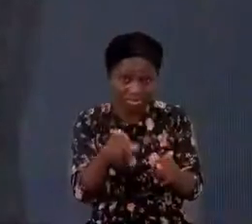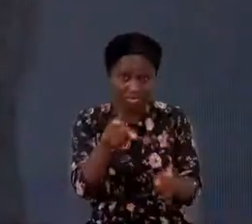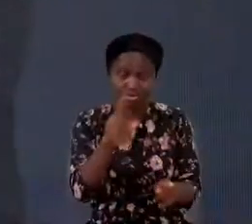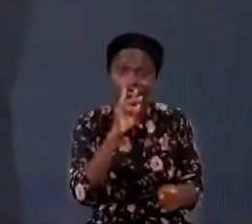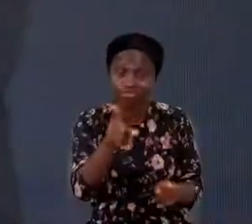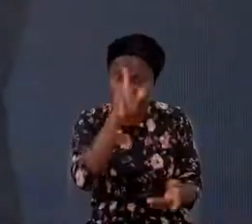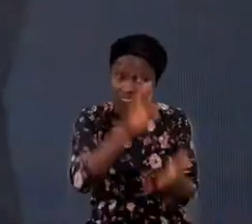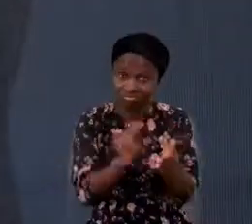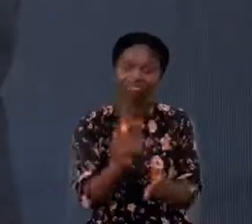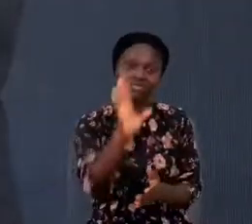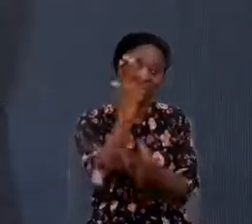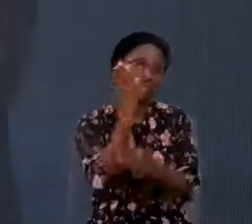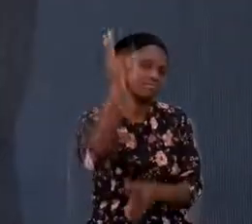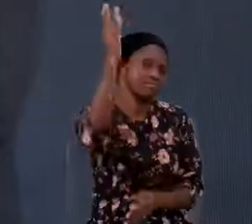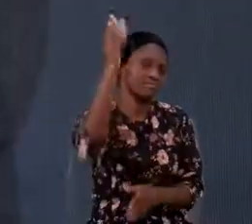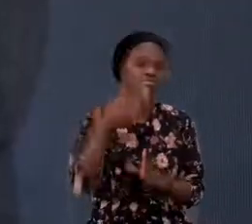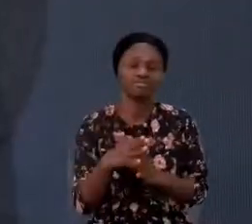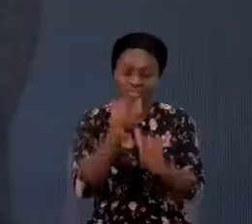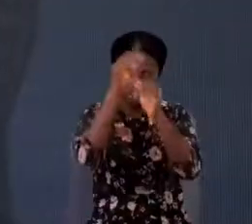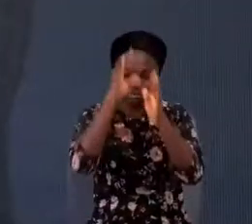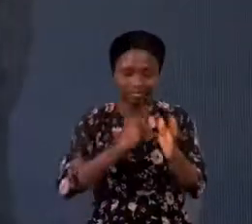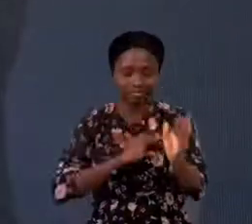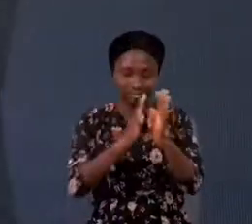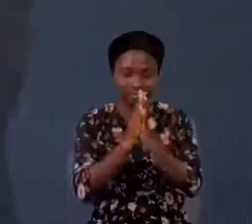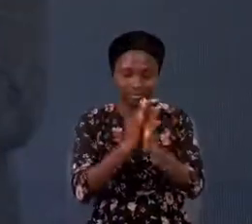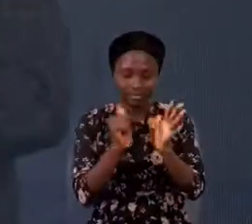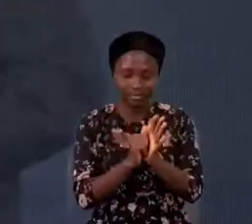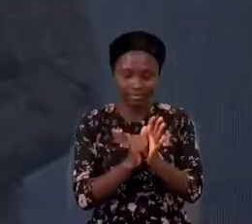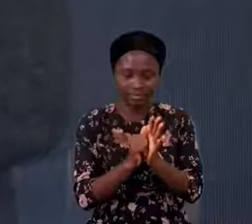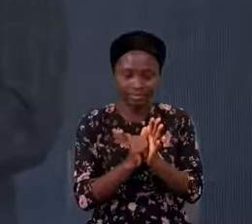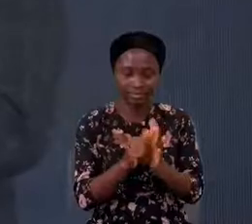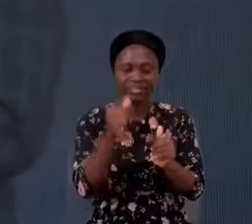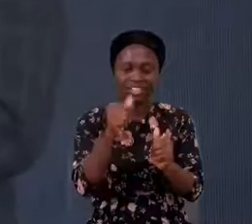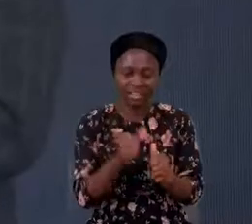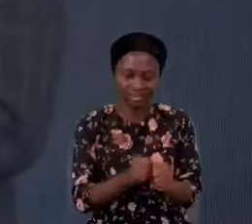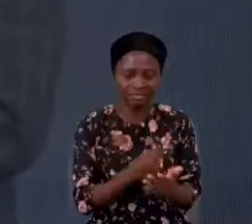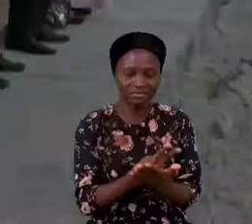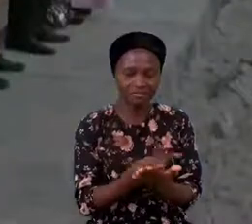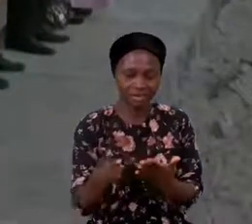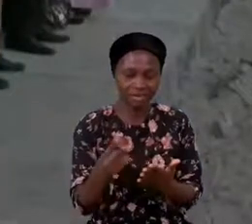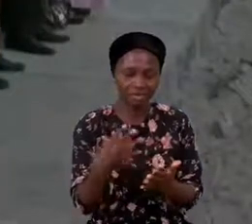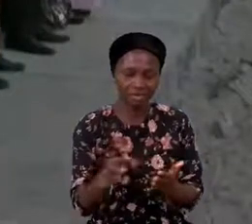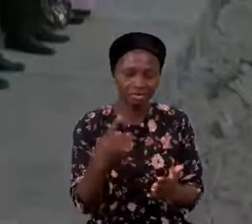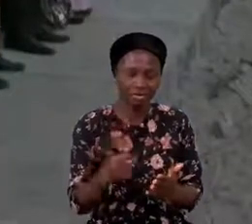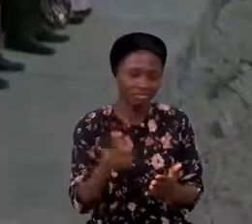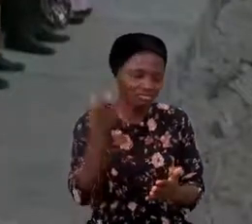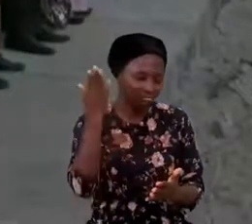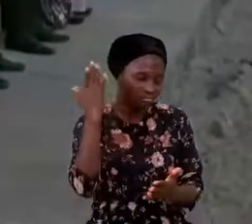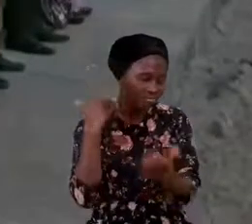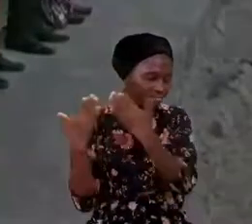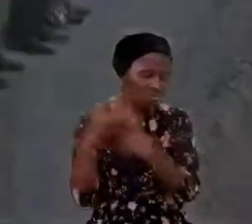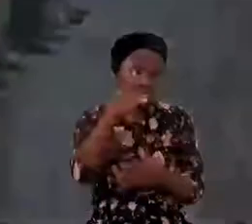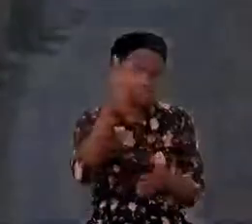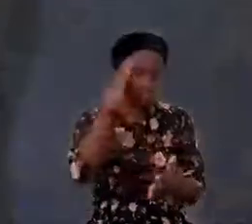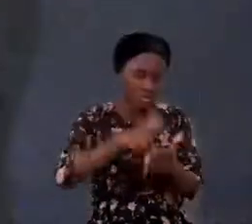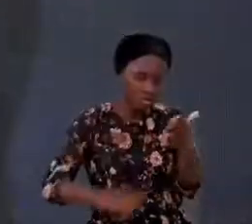que tout échec du passé soit effacé, balayé de chaque vie au nom de Jésus.